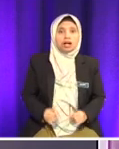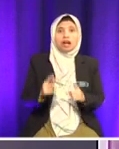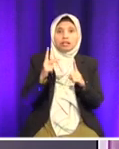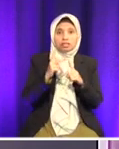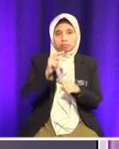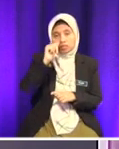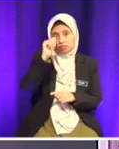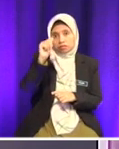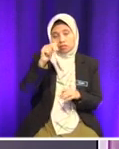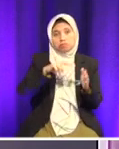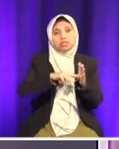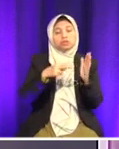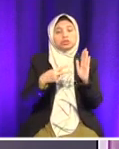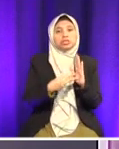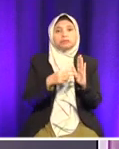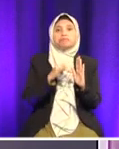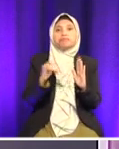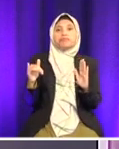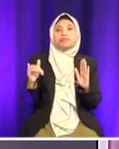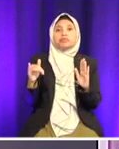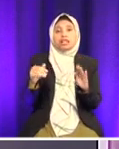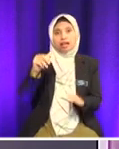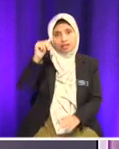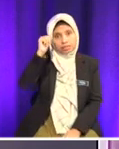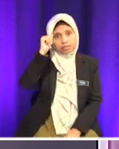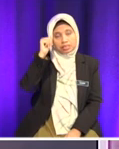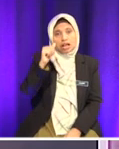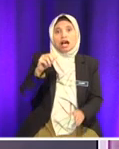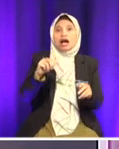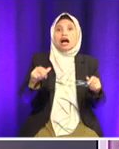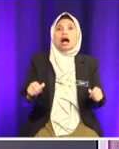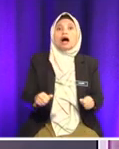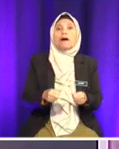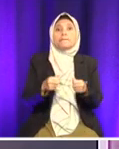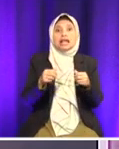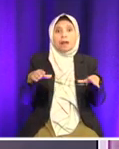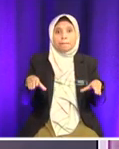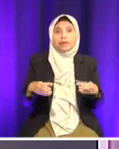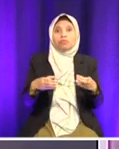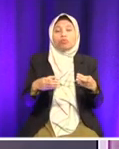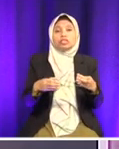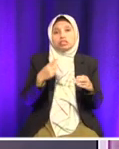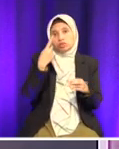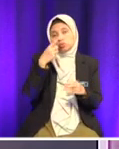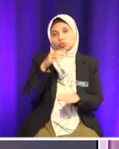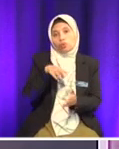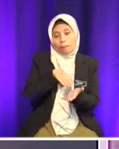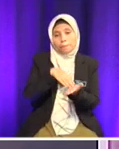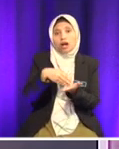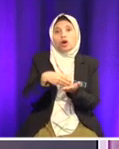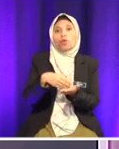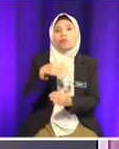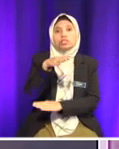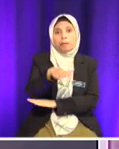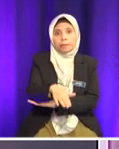makhluk yang disebut pada apa nih Adam tadi amalan bangun malam untuk beribadah kepada Allah Subhanahu